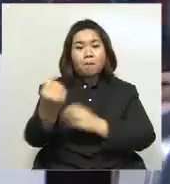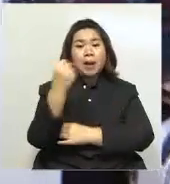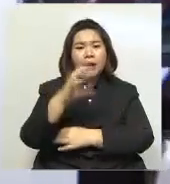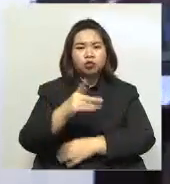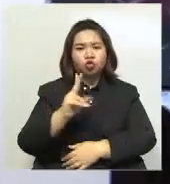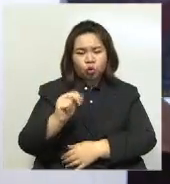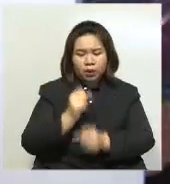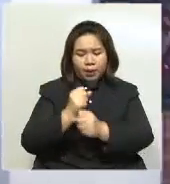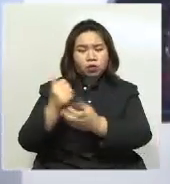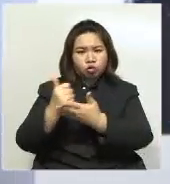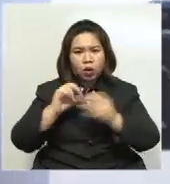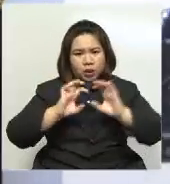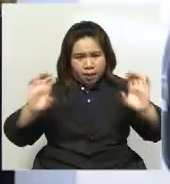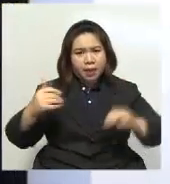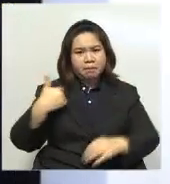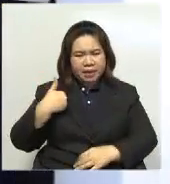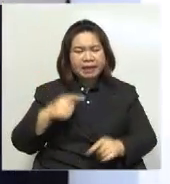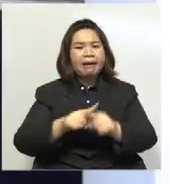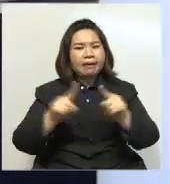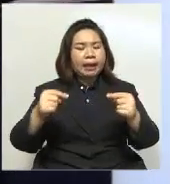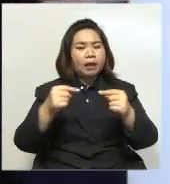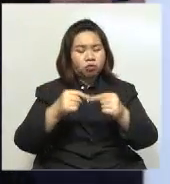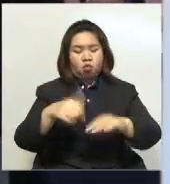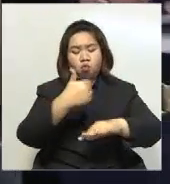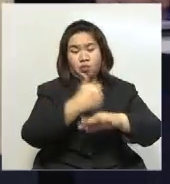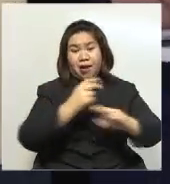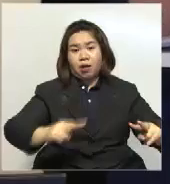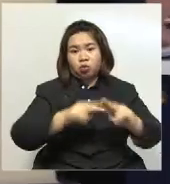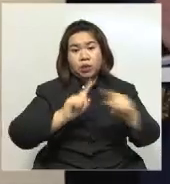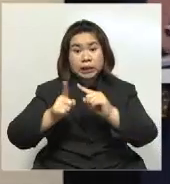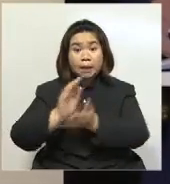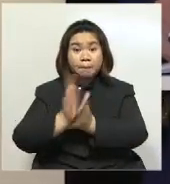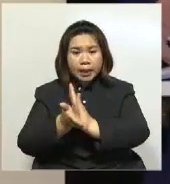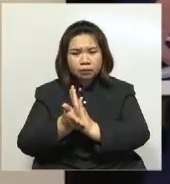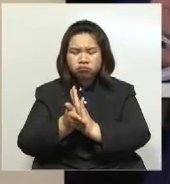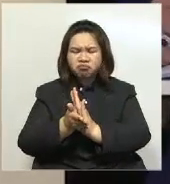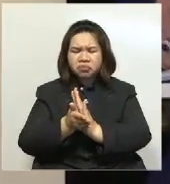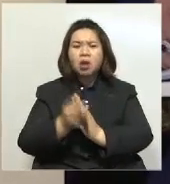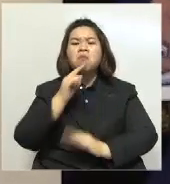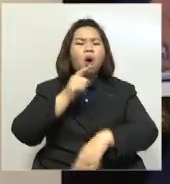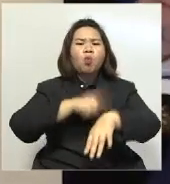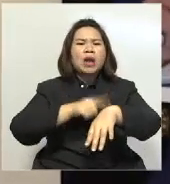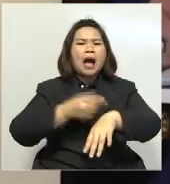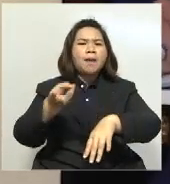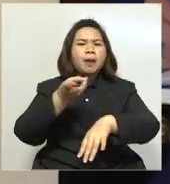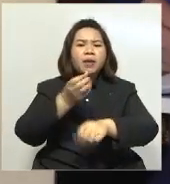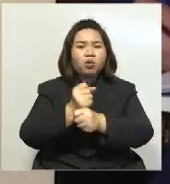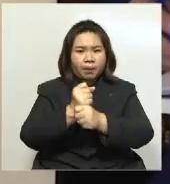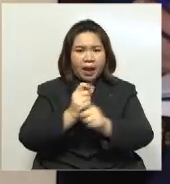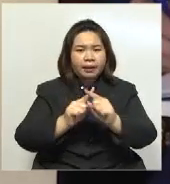าลอยู่แล้วและก็ยังปฏิเสธกระแสข่าวการปรับคณะรัฐมนตรีด้วยนะคะเนื่องจากว่าตอนนี้ก็เหลือเวลาไม่มากอีกทั้งรัฐม